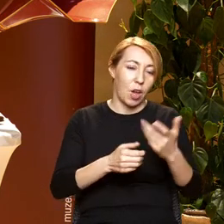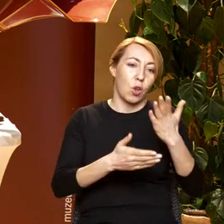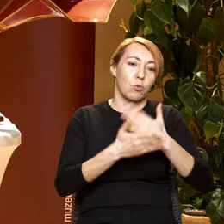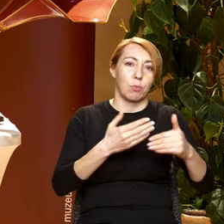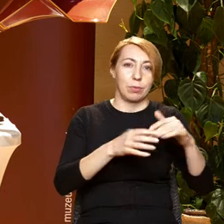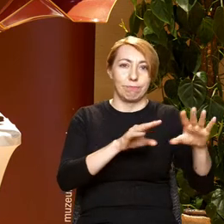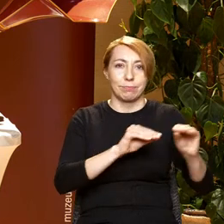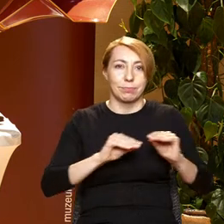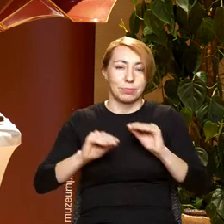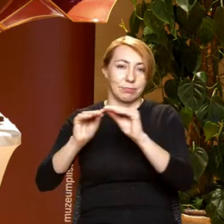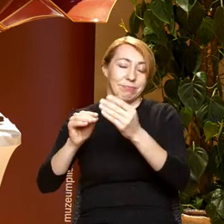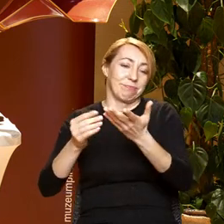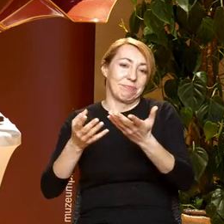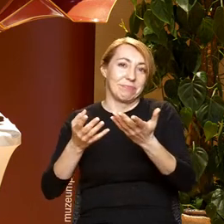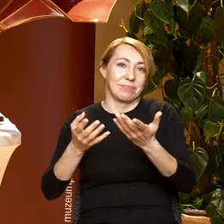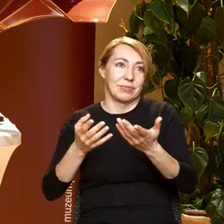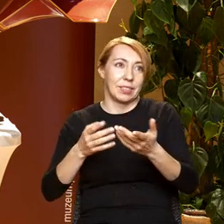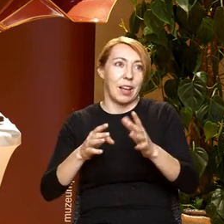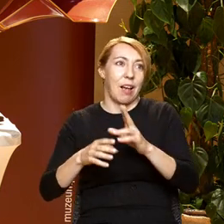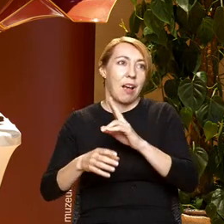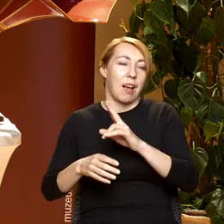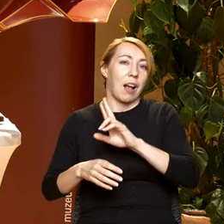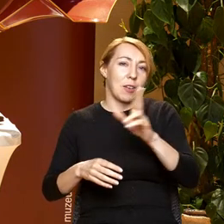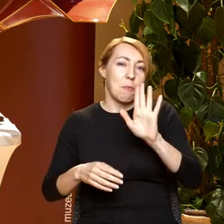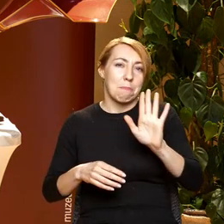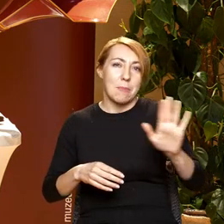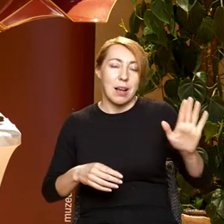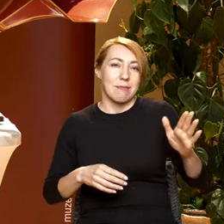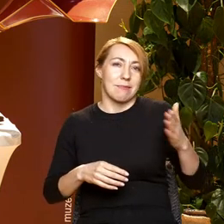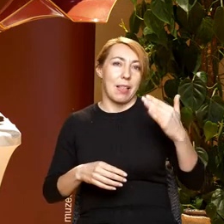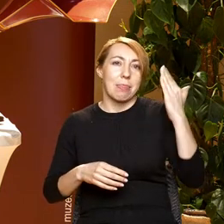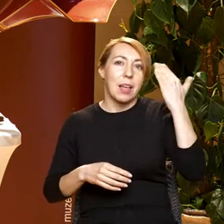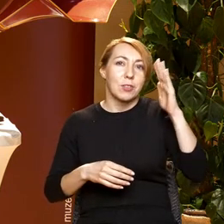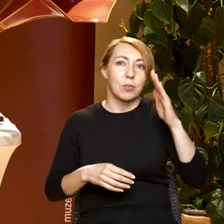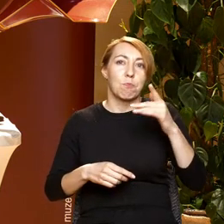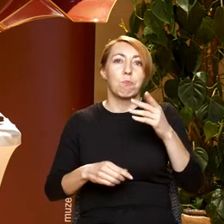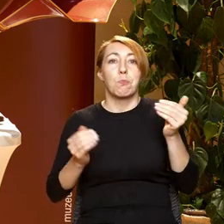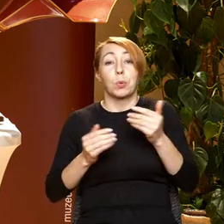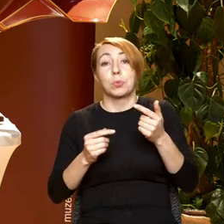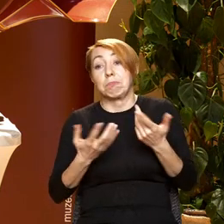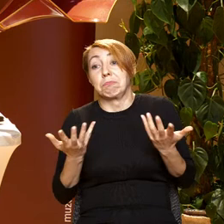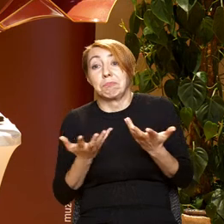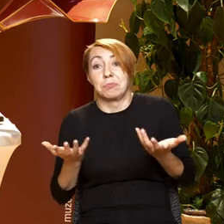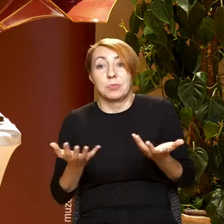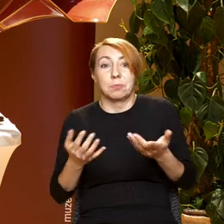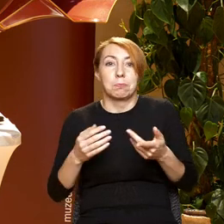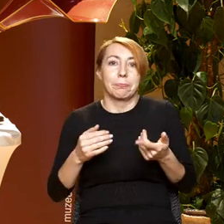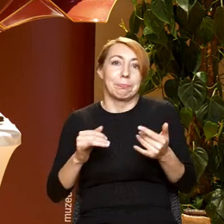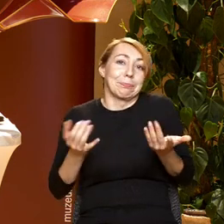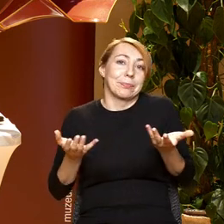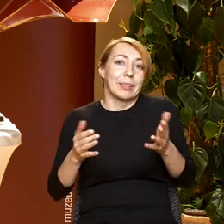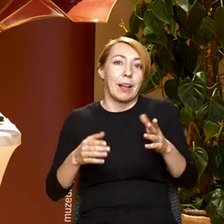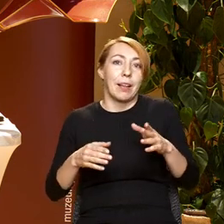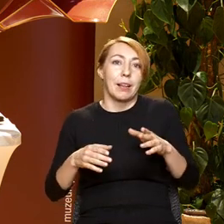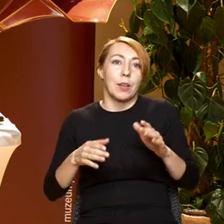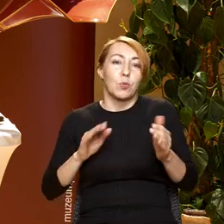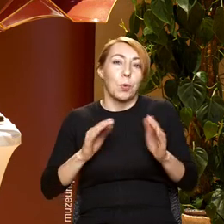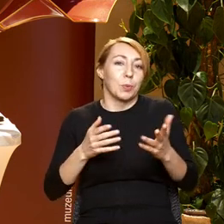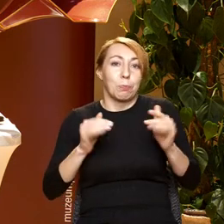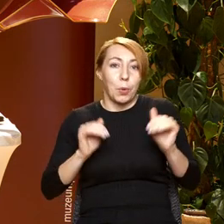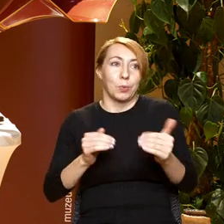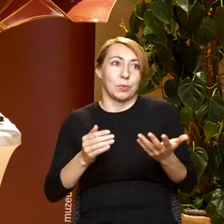wyjechało. Wszyscy cały czas mamy nadzieję na to, że one się gdzieś w pewnym momencie w jakiś sposób i w jakichś